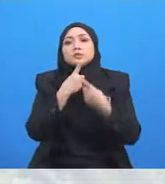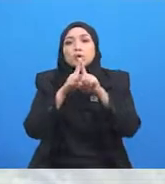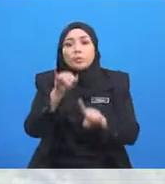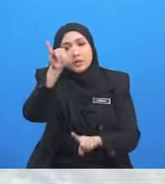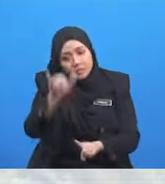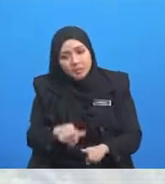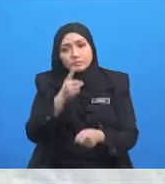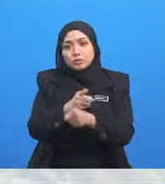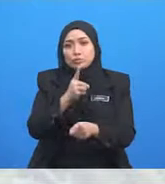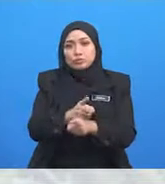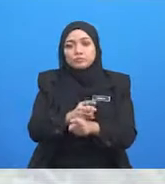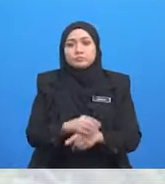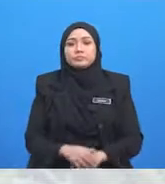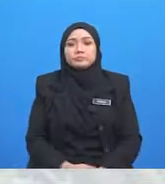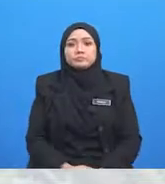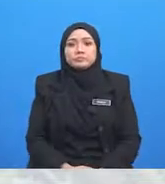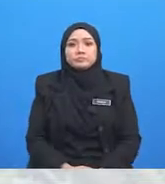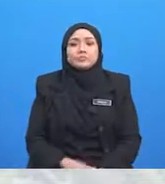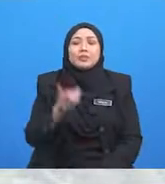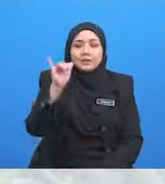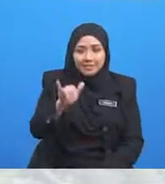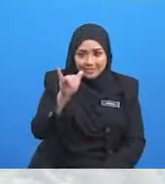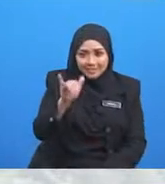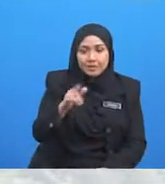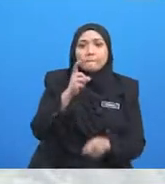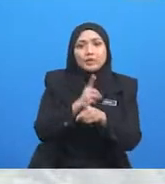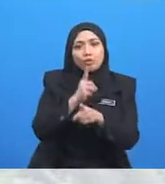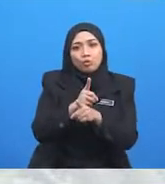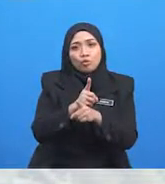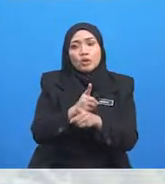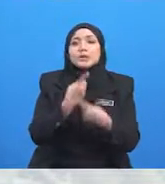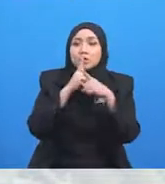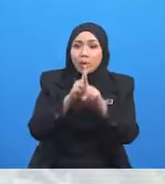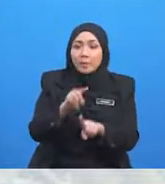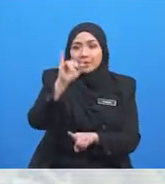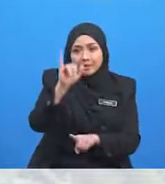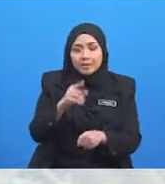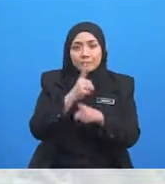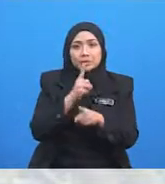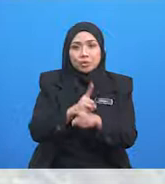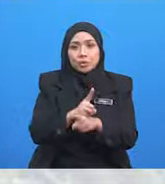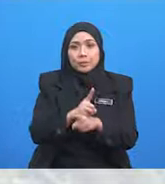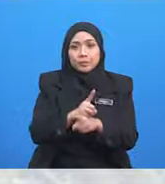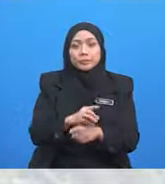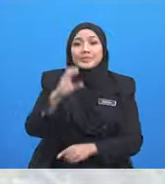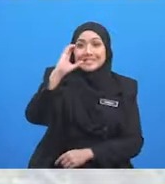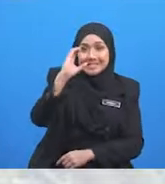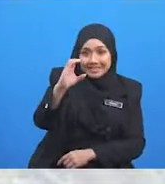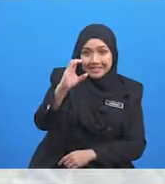jawapan kamu semua? Ya, betul. Jawapannya ialah